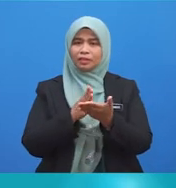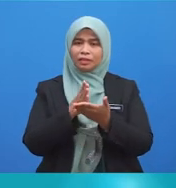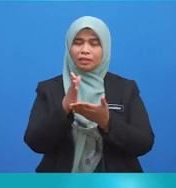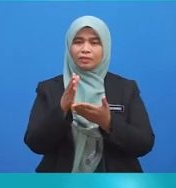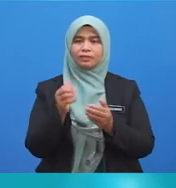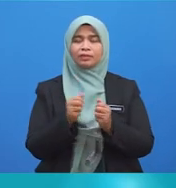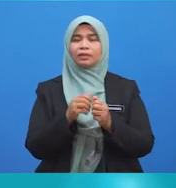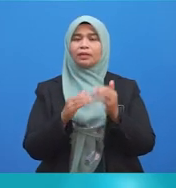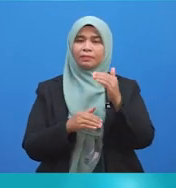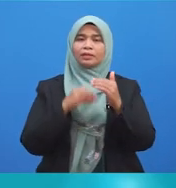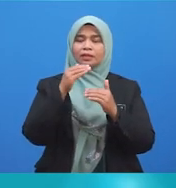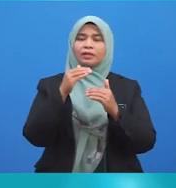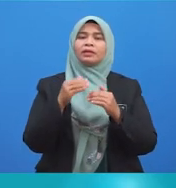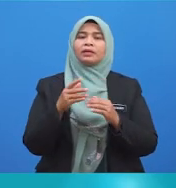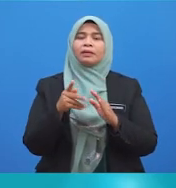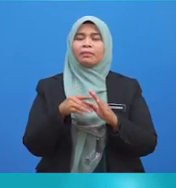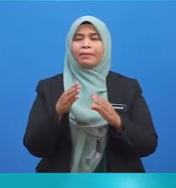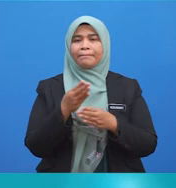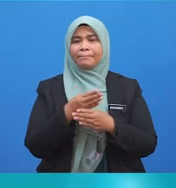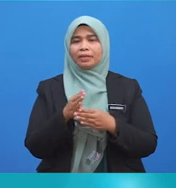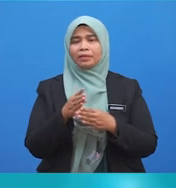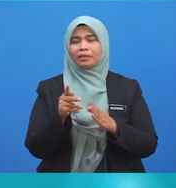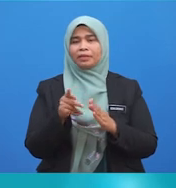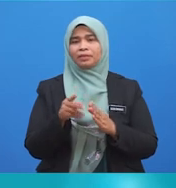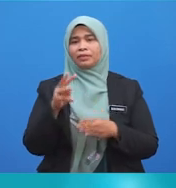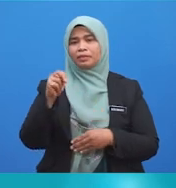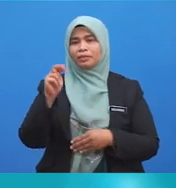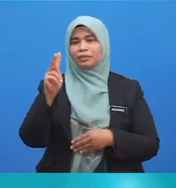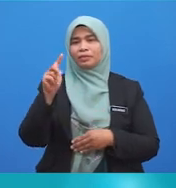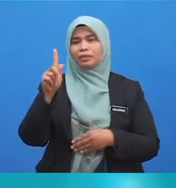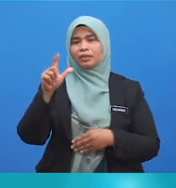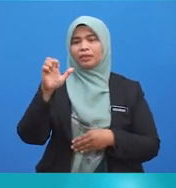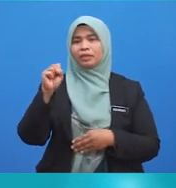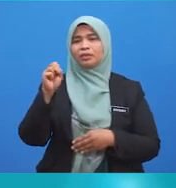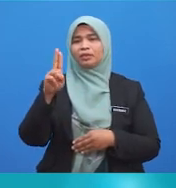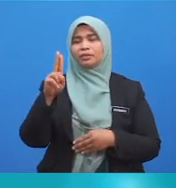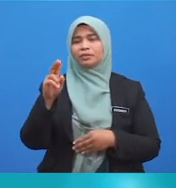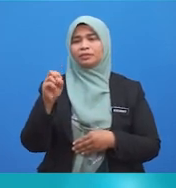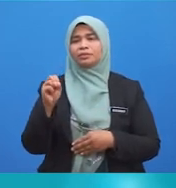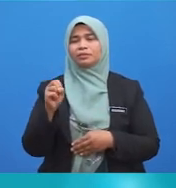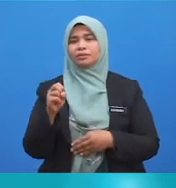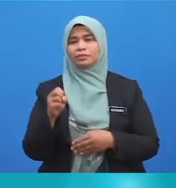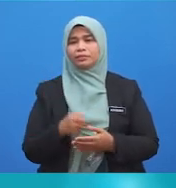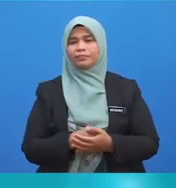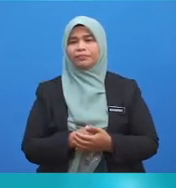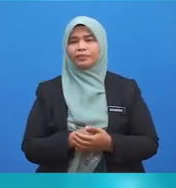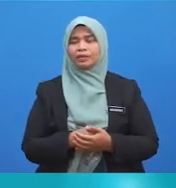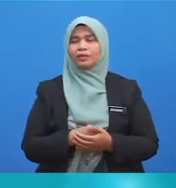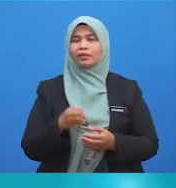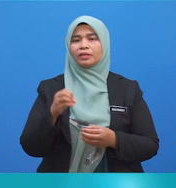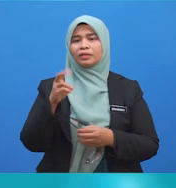Kita teruskan pula dengan peringkat pembahagian nukleus kedua, iaitu meiosis